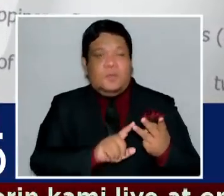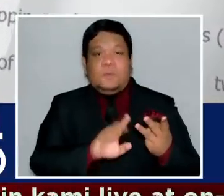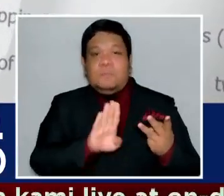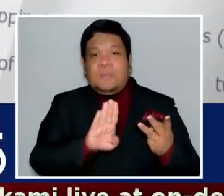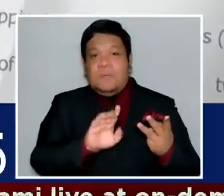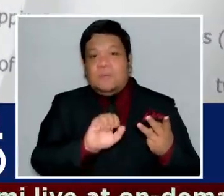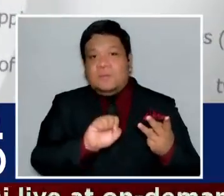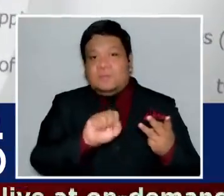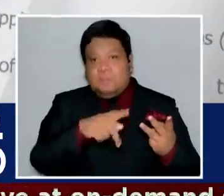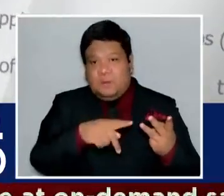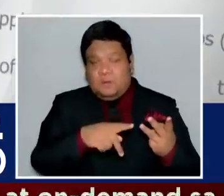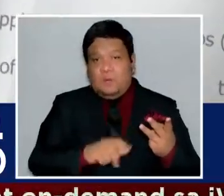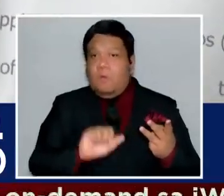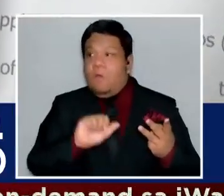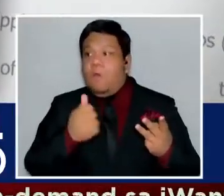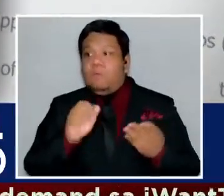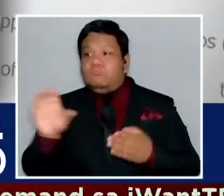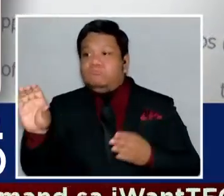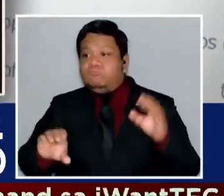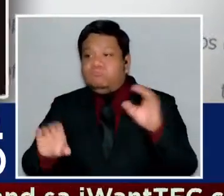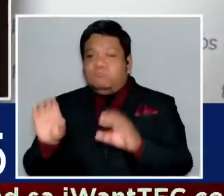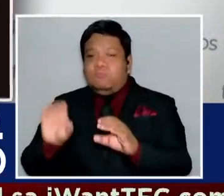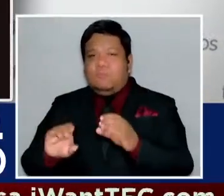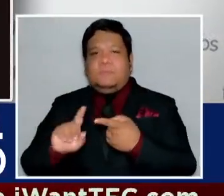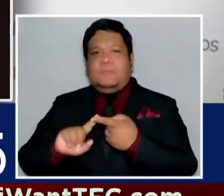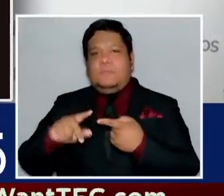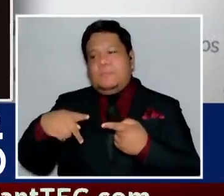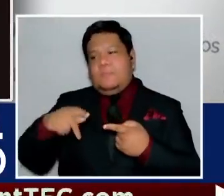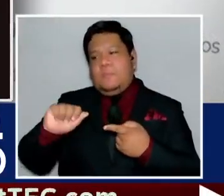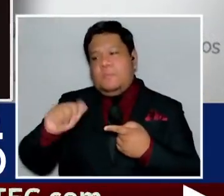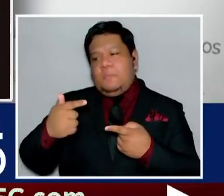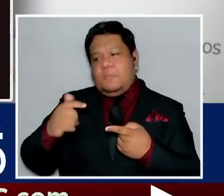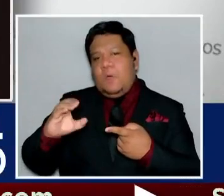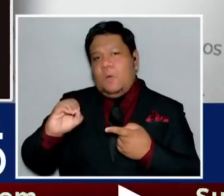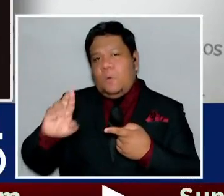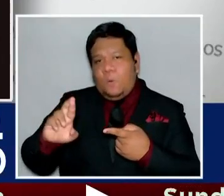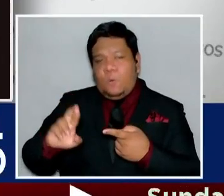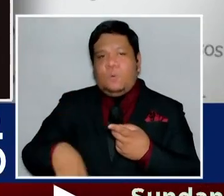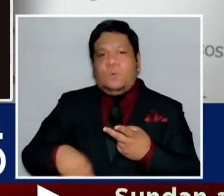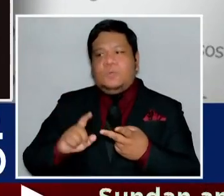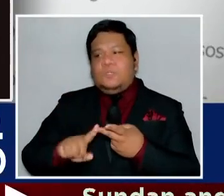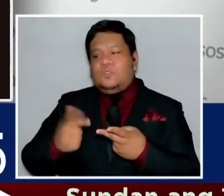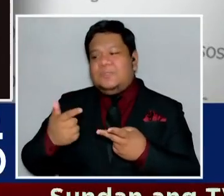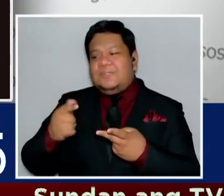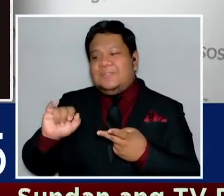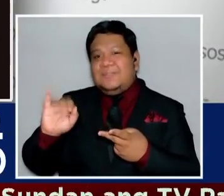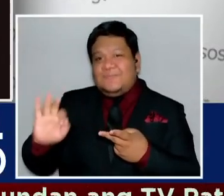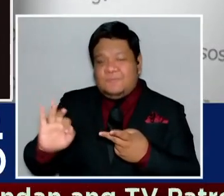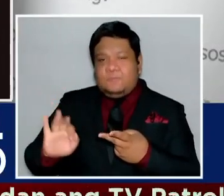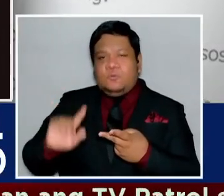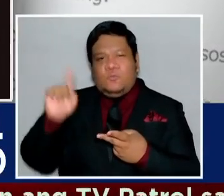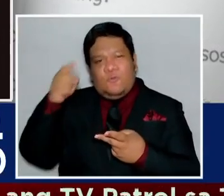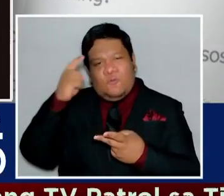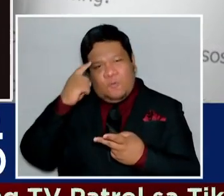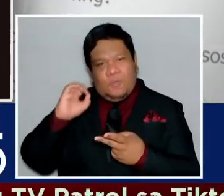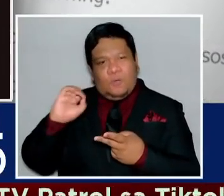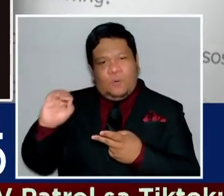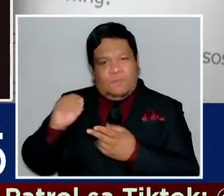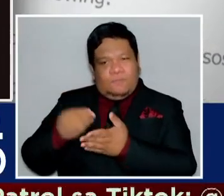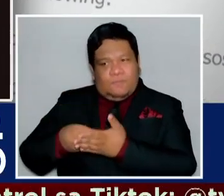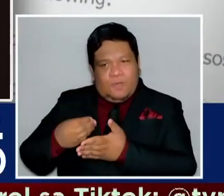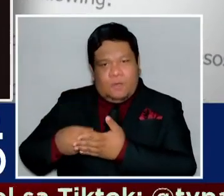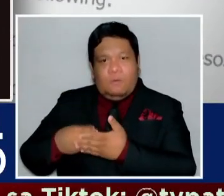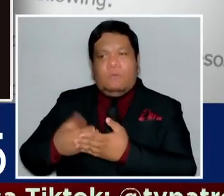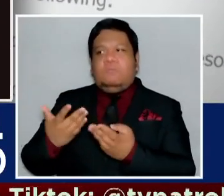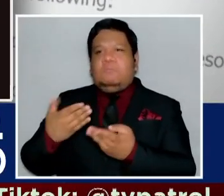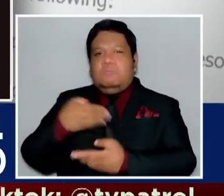iba mula sa PAGCOR, Government Financial Institutions o GIFs at Government-Owned and Controlled Corporations.